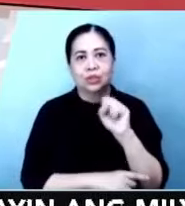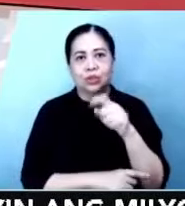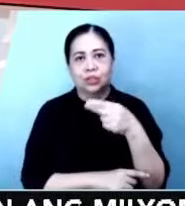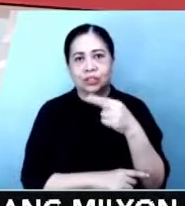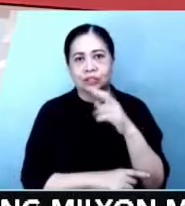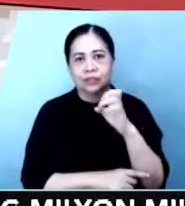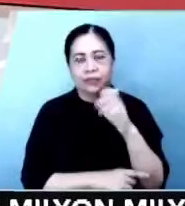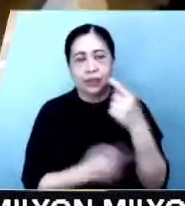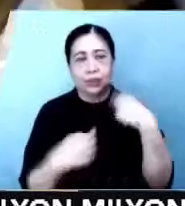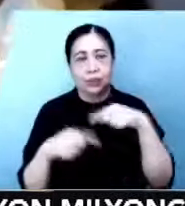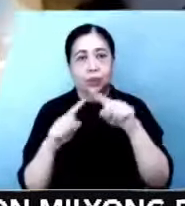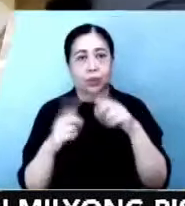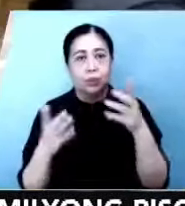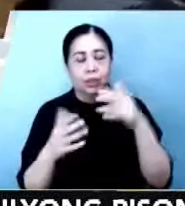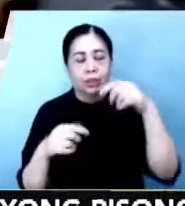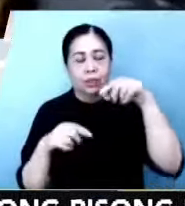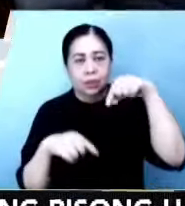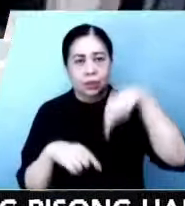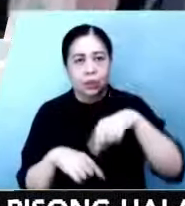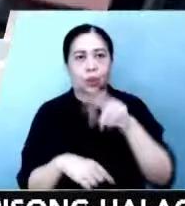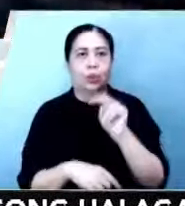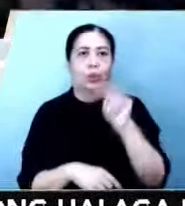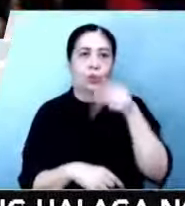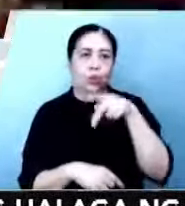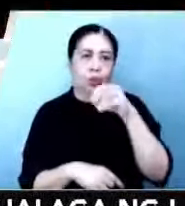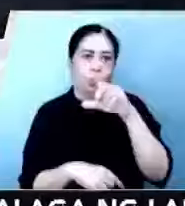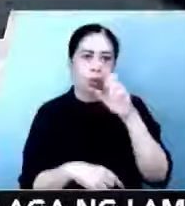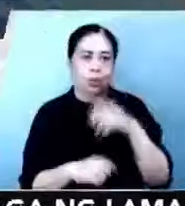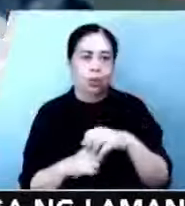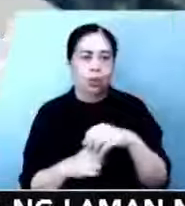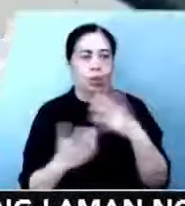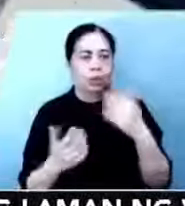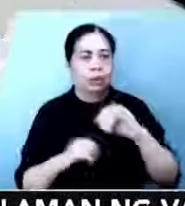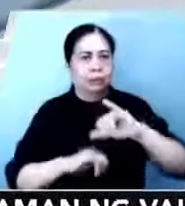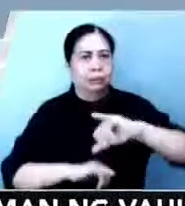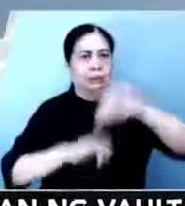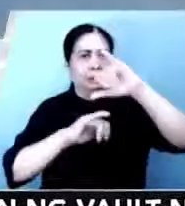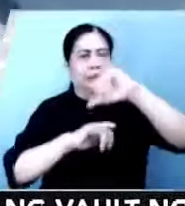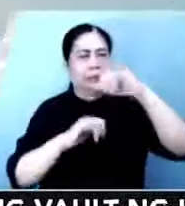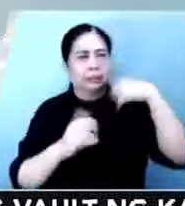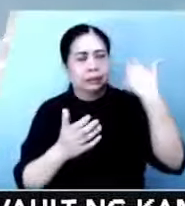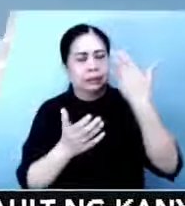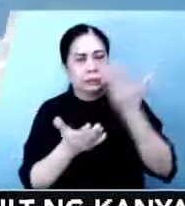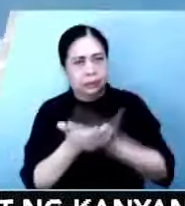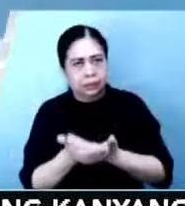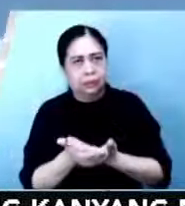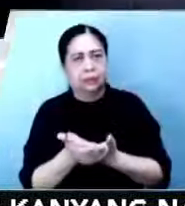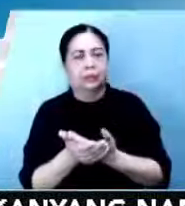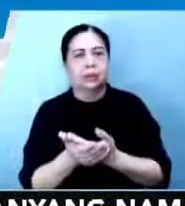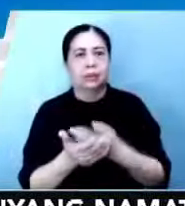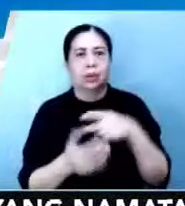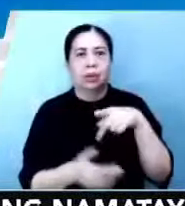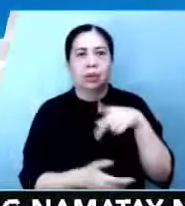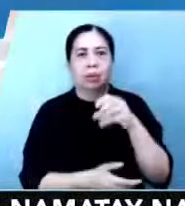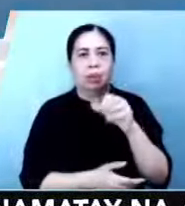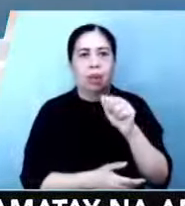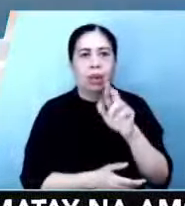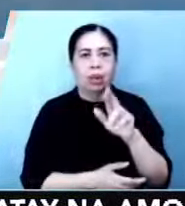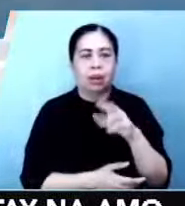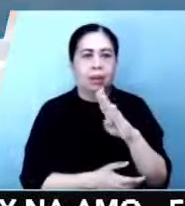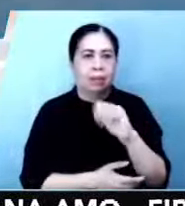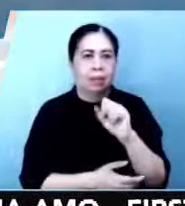Pole. 10 kilometro ang taas ng tinalon nila para makalapag sa Borneo Polar Base. Dahil sa lamig sa